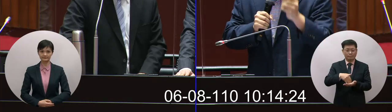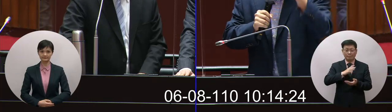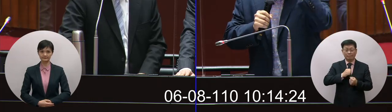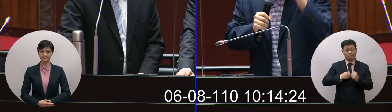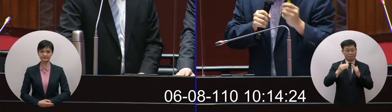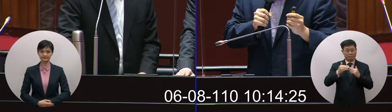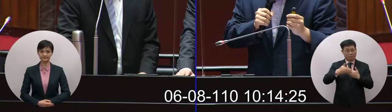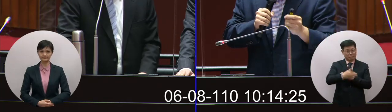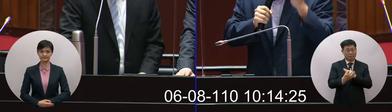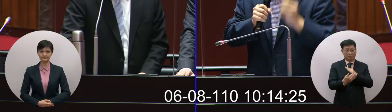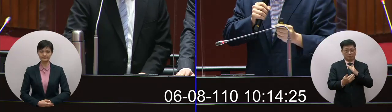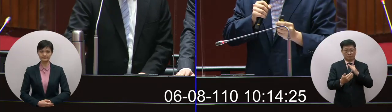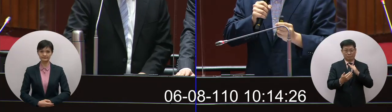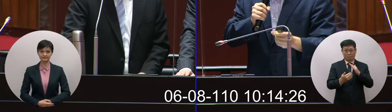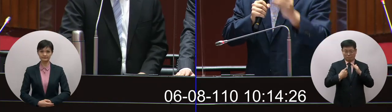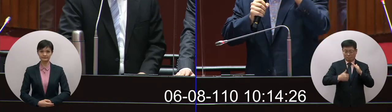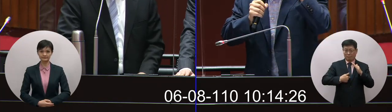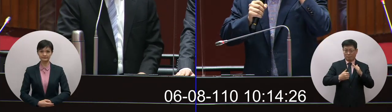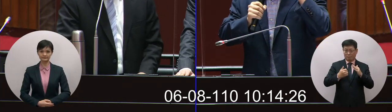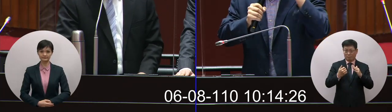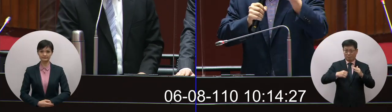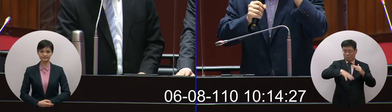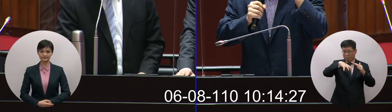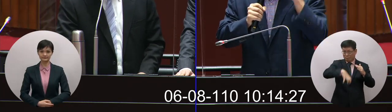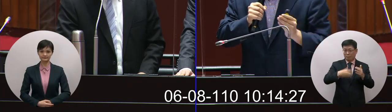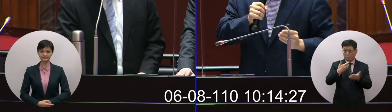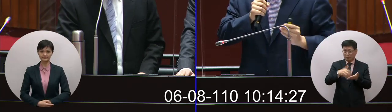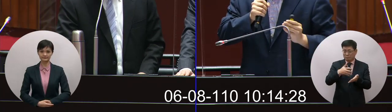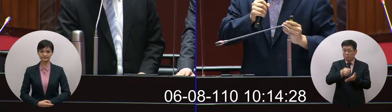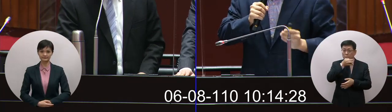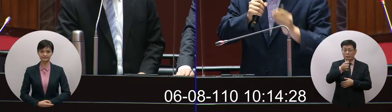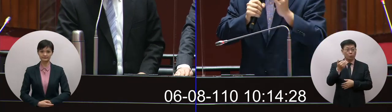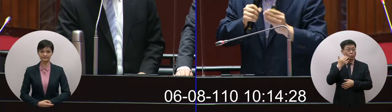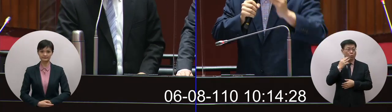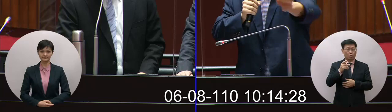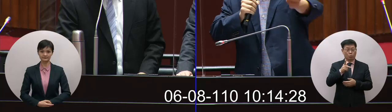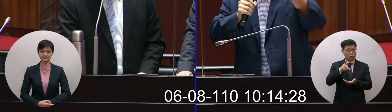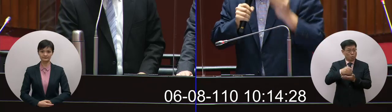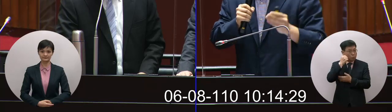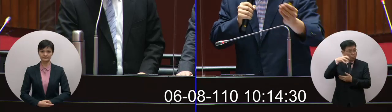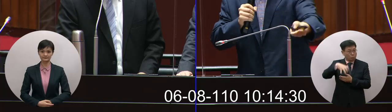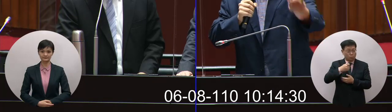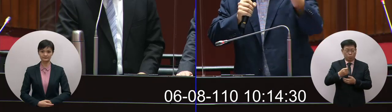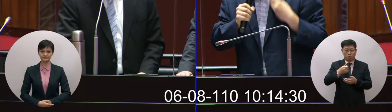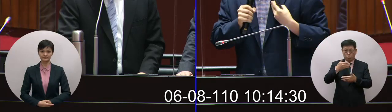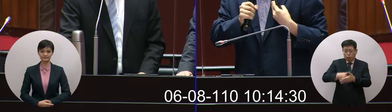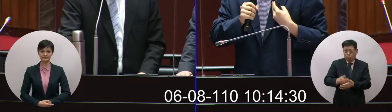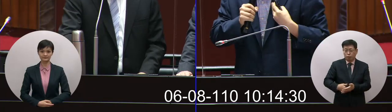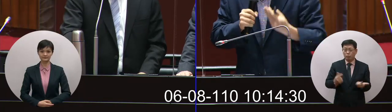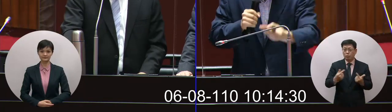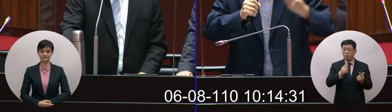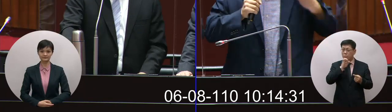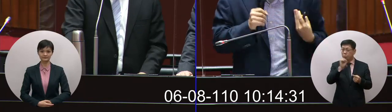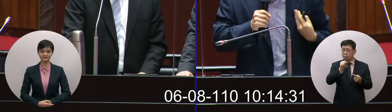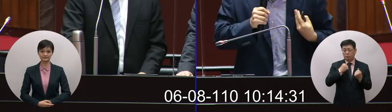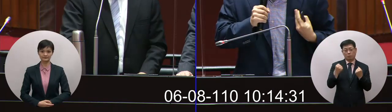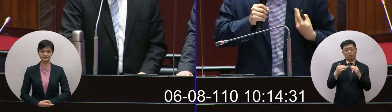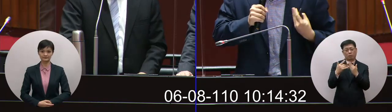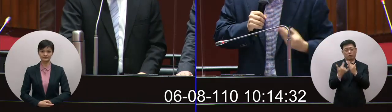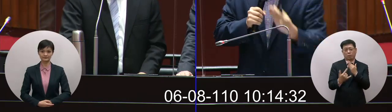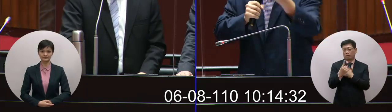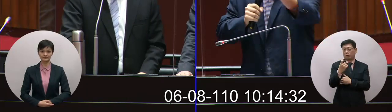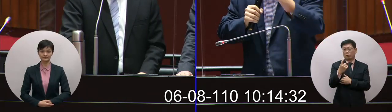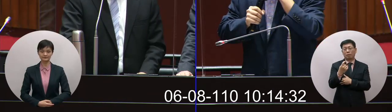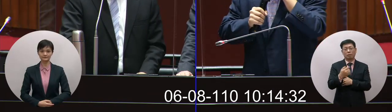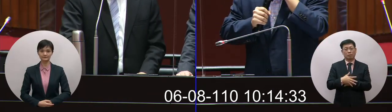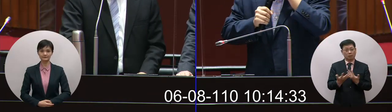家隔离的空间有够吗？咱如果要做宿舍降载、哦、可比说咱移工不可以请咱赶快说住在家里嘛，